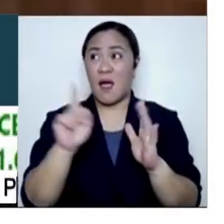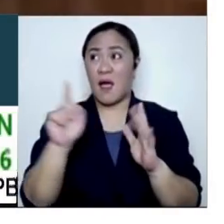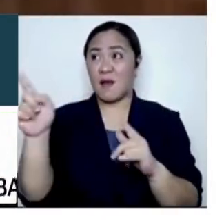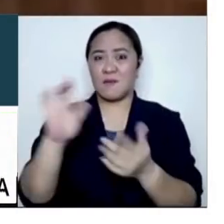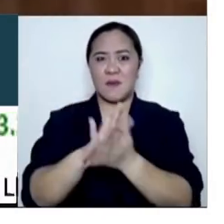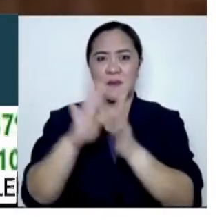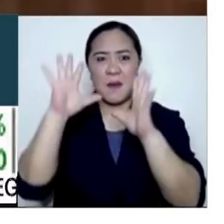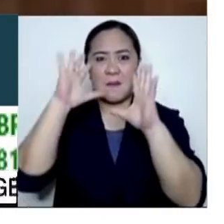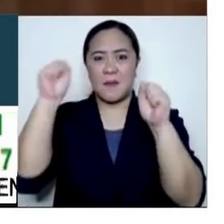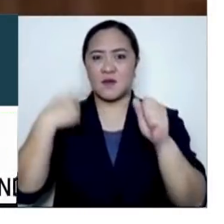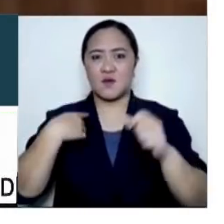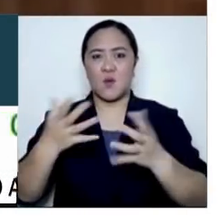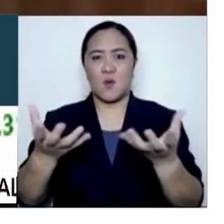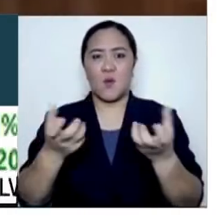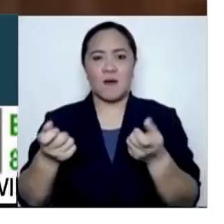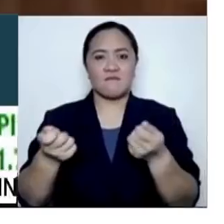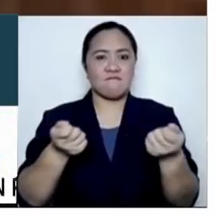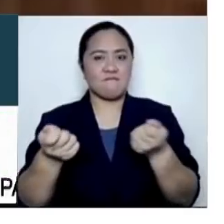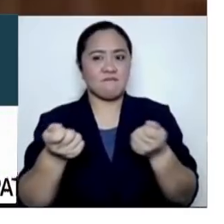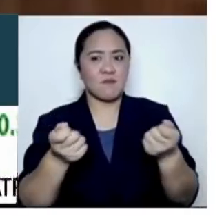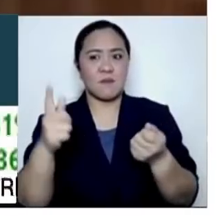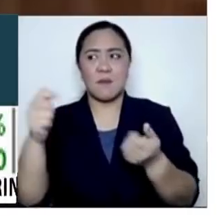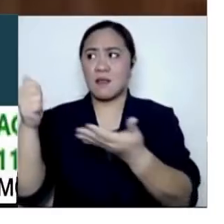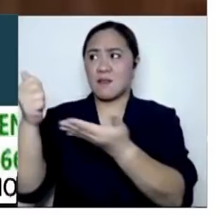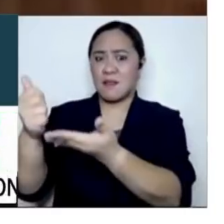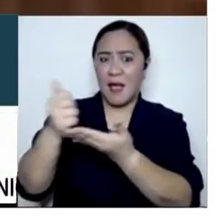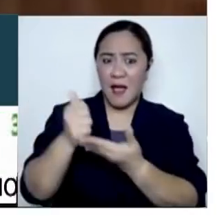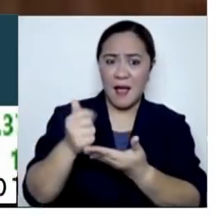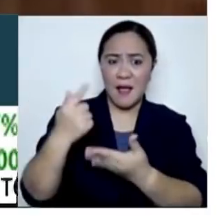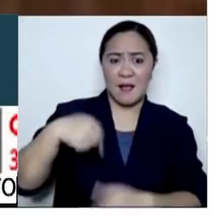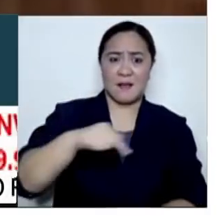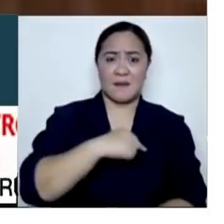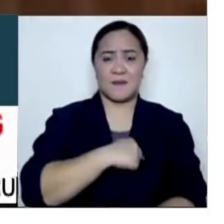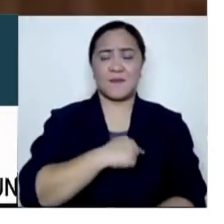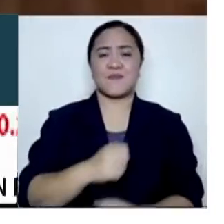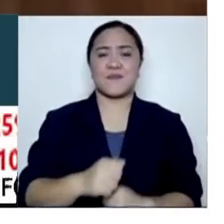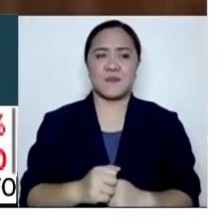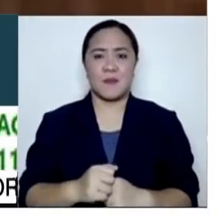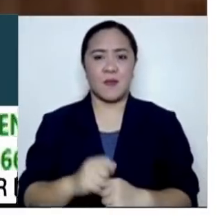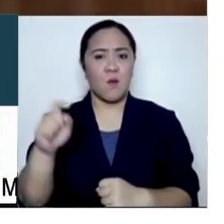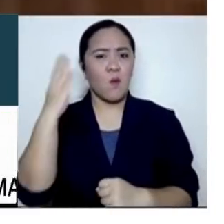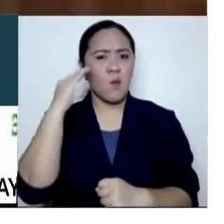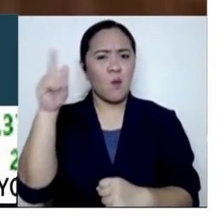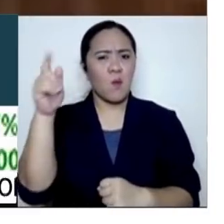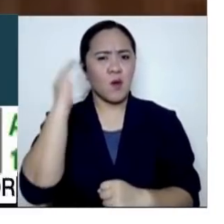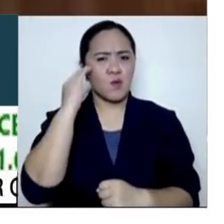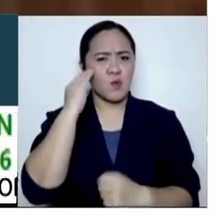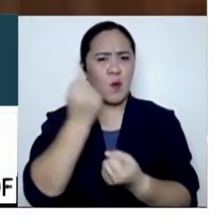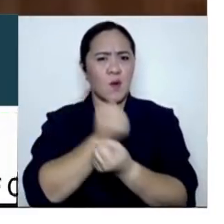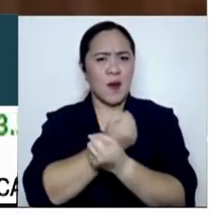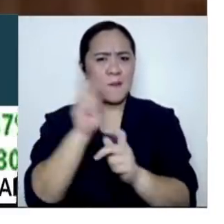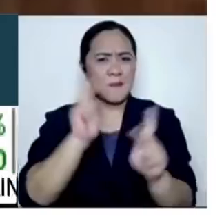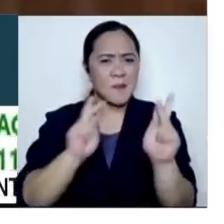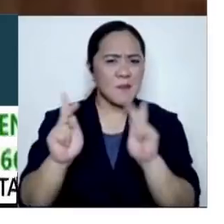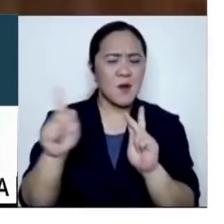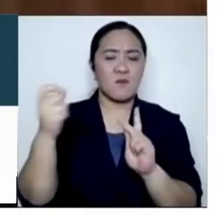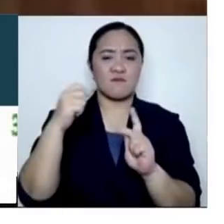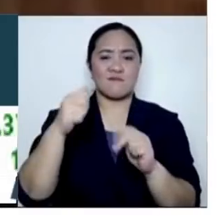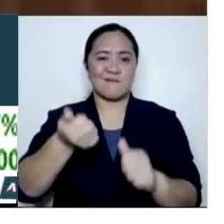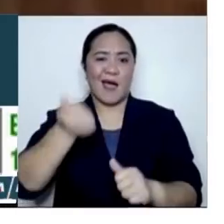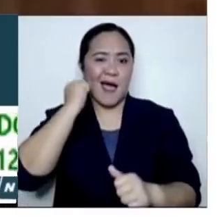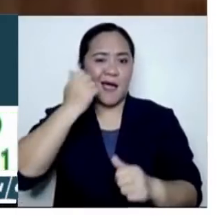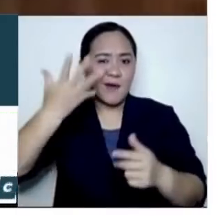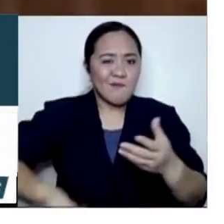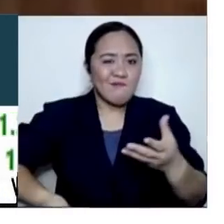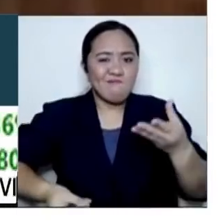President. Dapat tulungan mo kami, di ba? Akala ko ba mahal mo ang tao? Akala ko ba ayaw niya ng korupsyon? Ito, litaw na litaw.